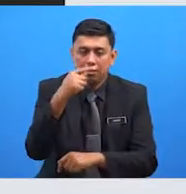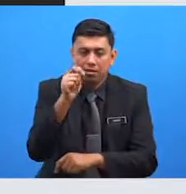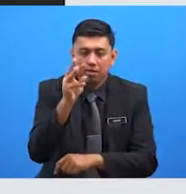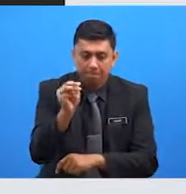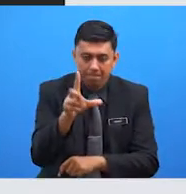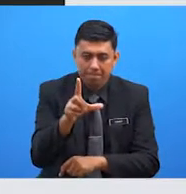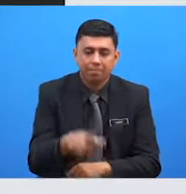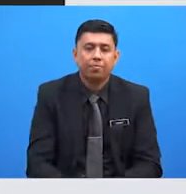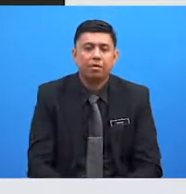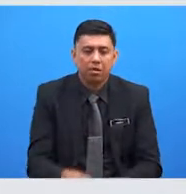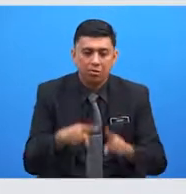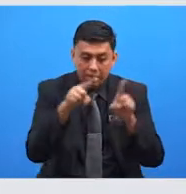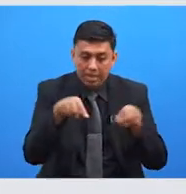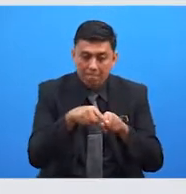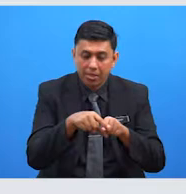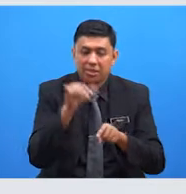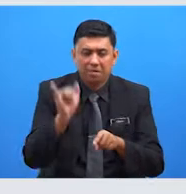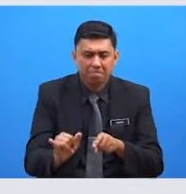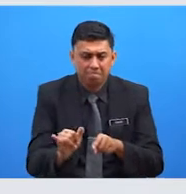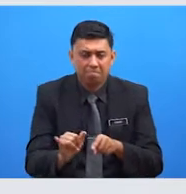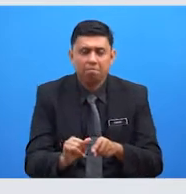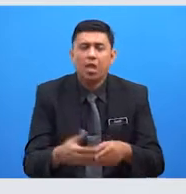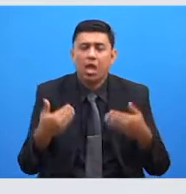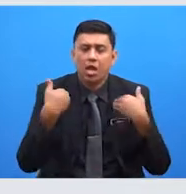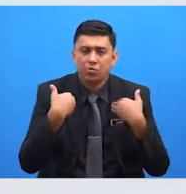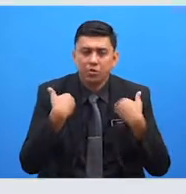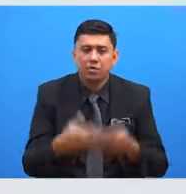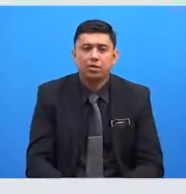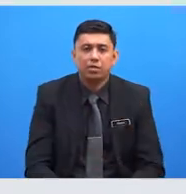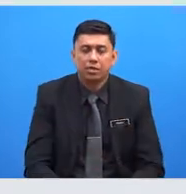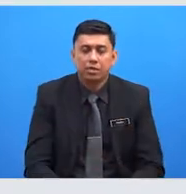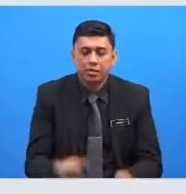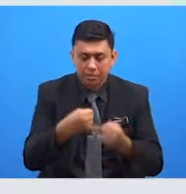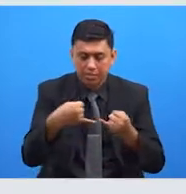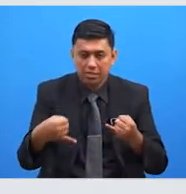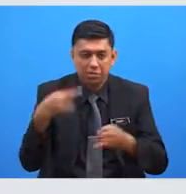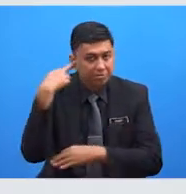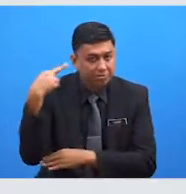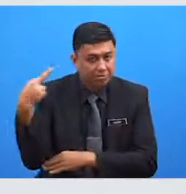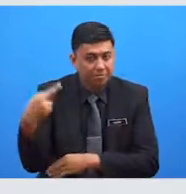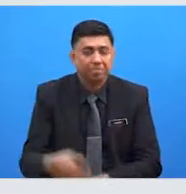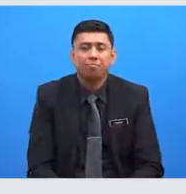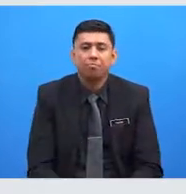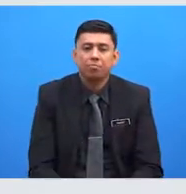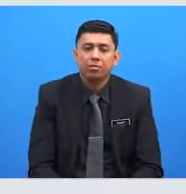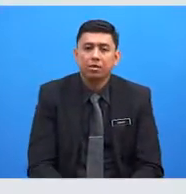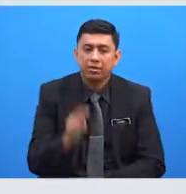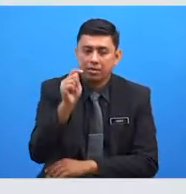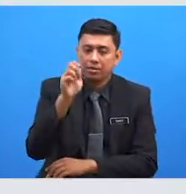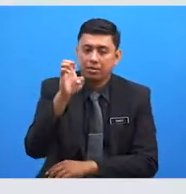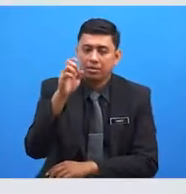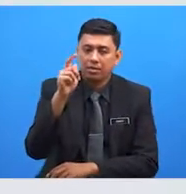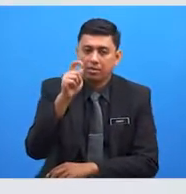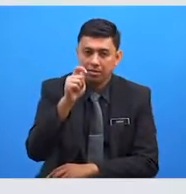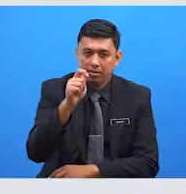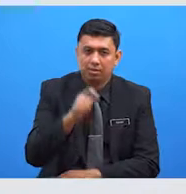membina laman yang mengandungi butang pilihan jenis radio. Mulakan dengan menulis elemen tag mula,